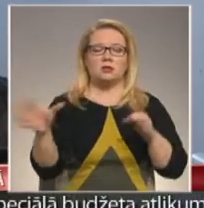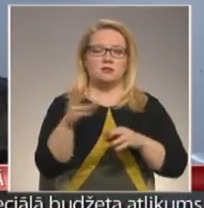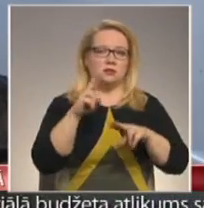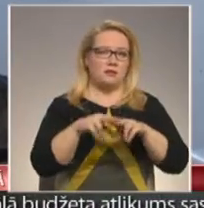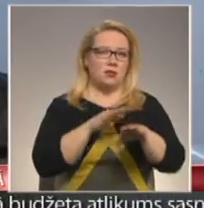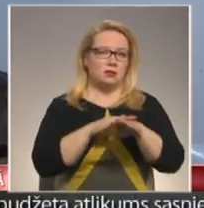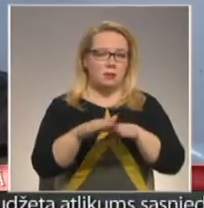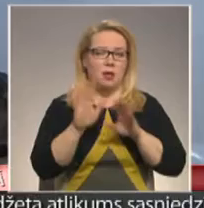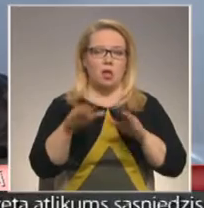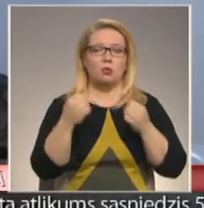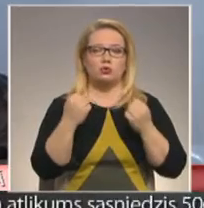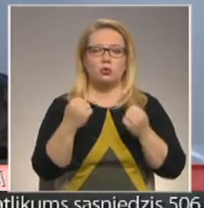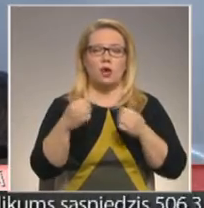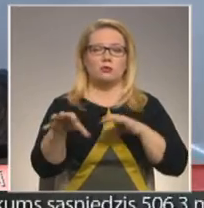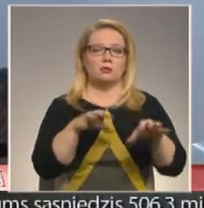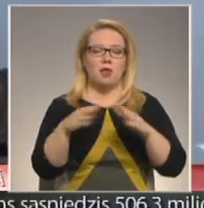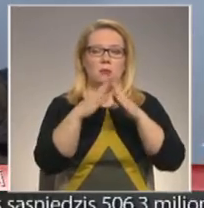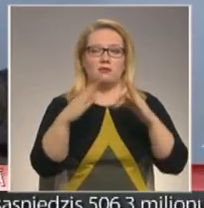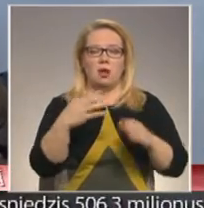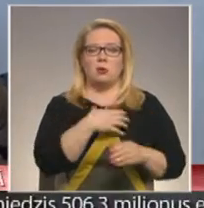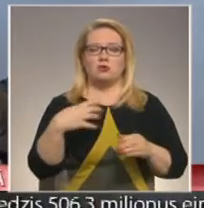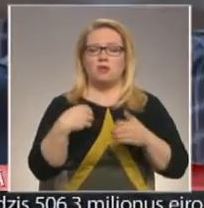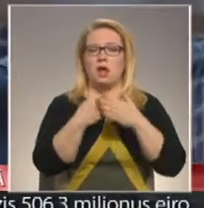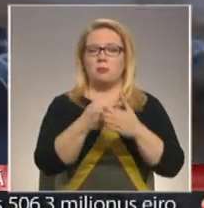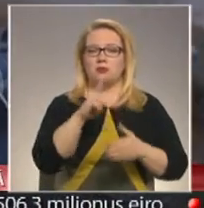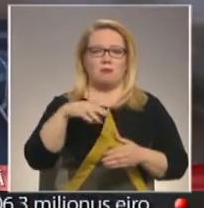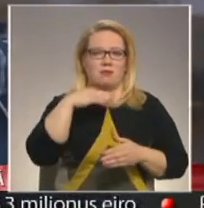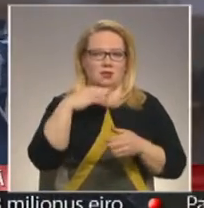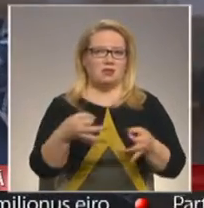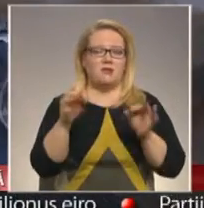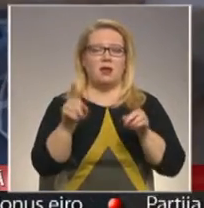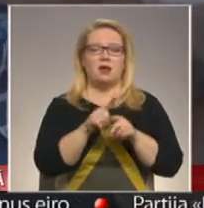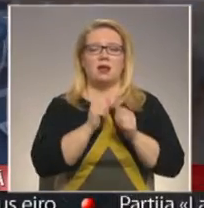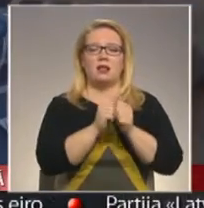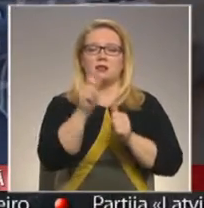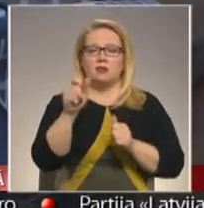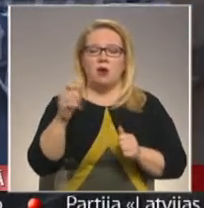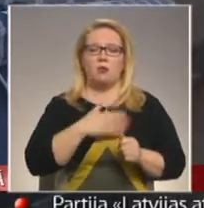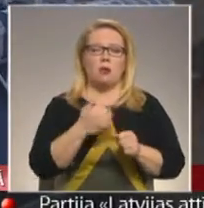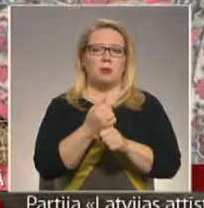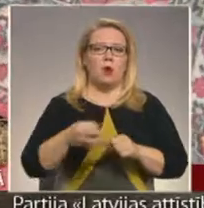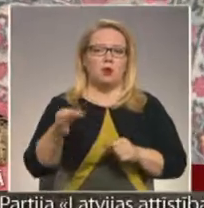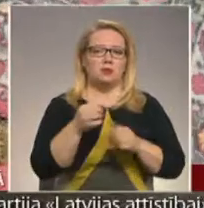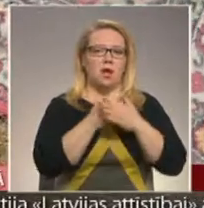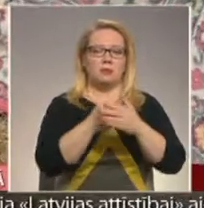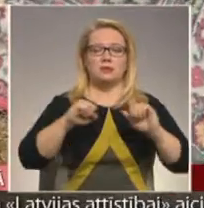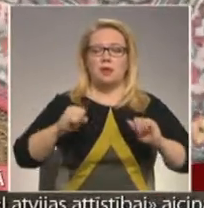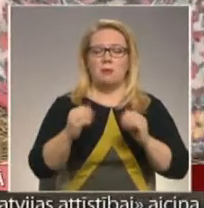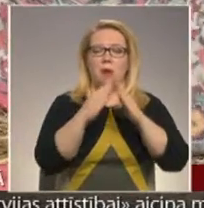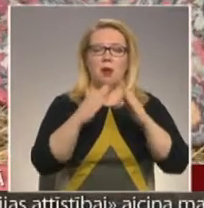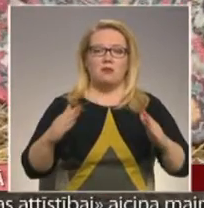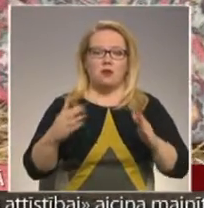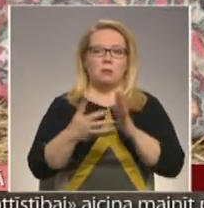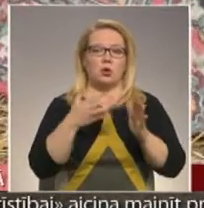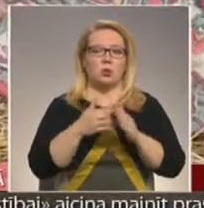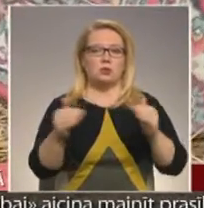aizpildītas. Lai uzturētu dzīvniekus patversmē ar pašvaldības atbalstu vien nepietiek. Svarīgs ir arī līdzcilvēku un labdarības organizāciju atbalsts. Ziemā patversmēs vairāk